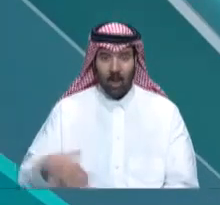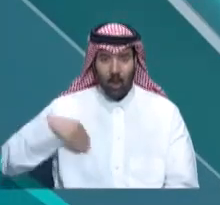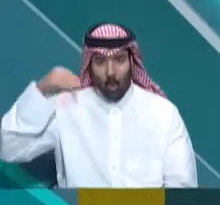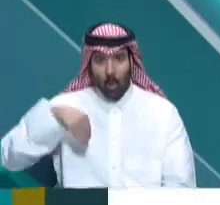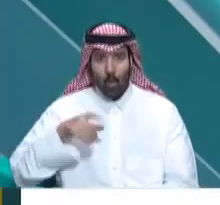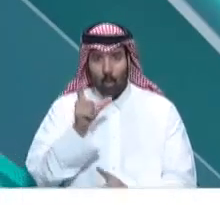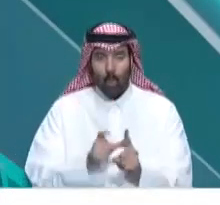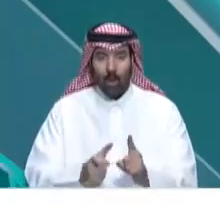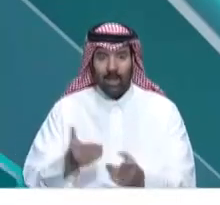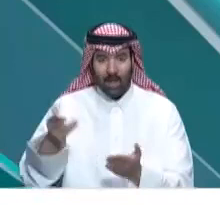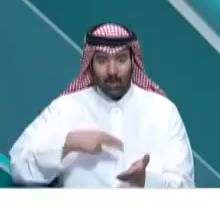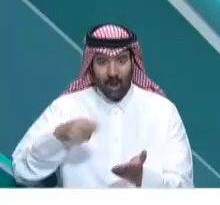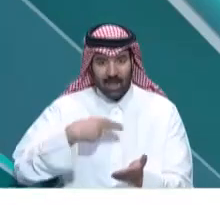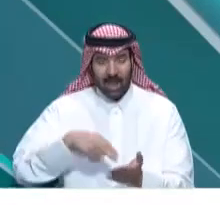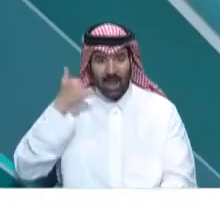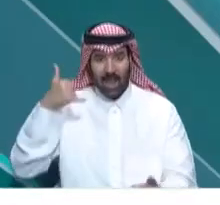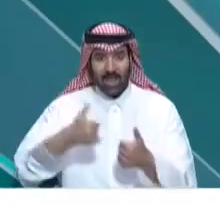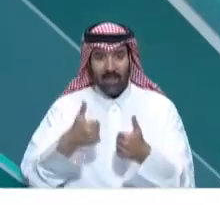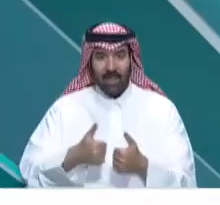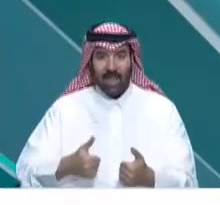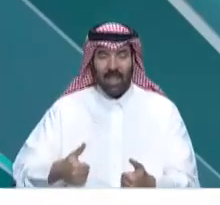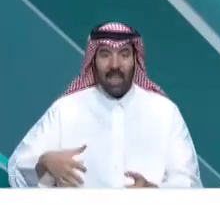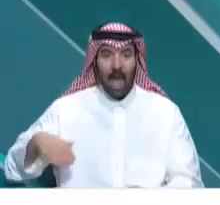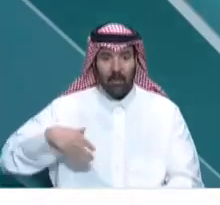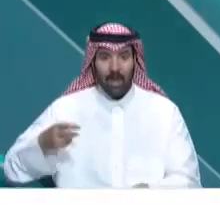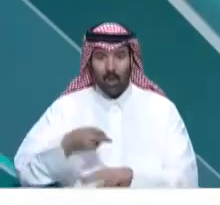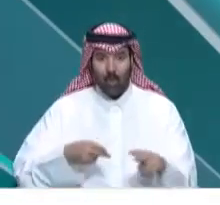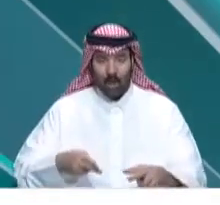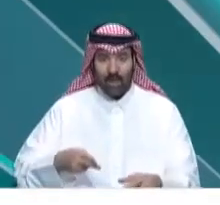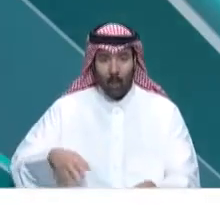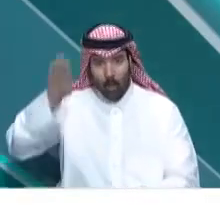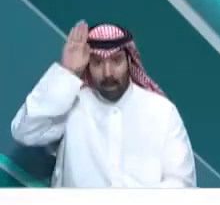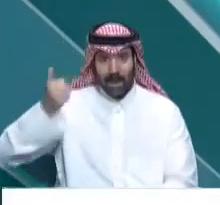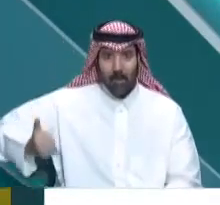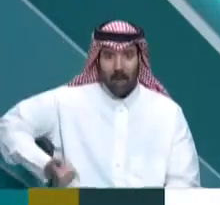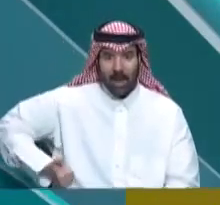ولي العهد يتلقى التهنئة هاتفيا من أمير الكويت وملك البحرين بعيد الفطر.